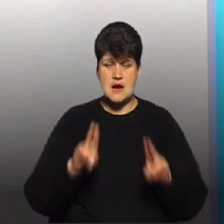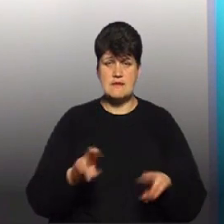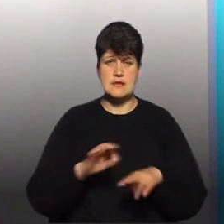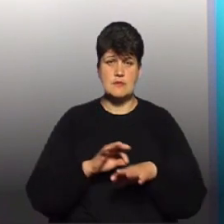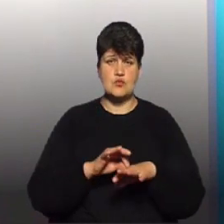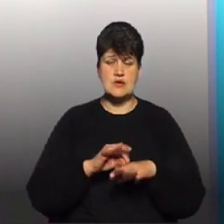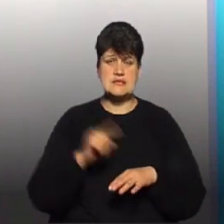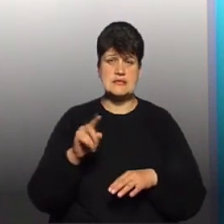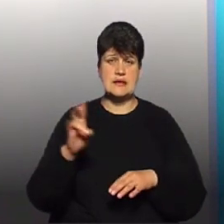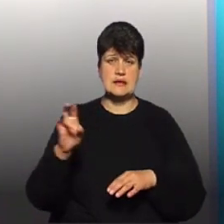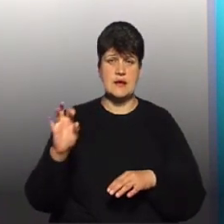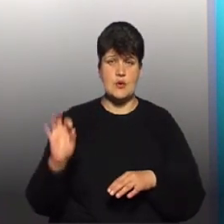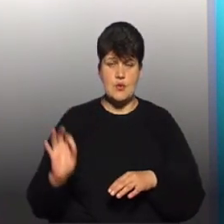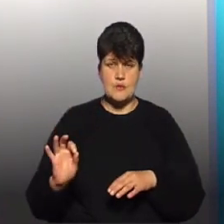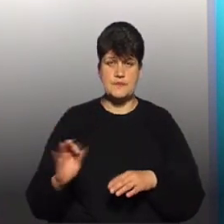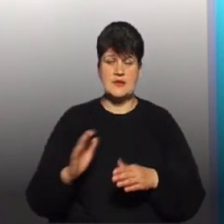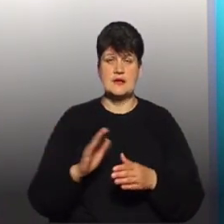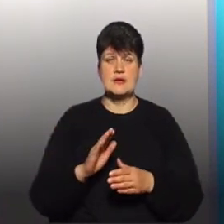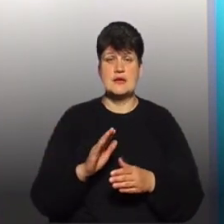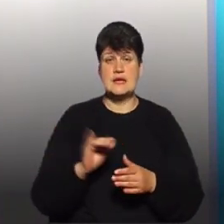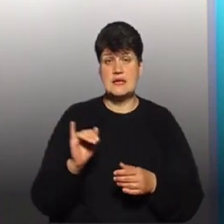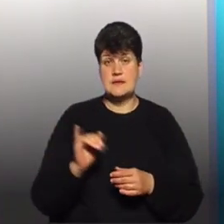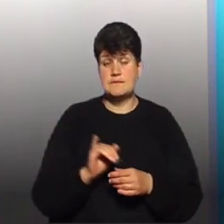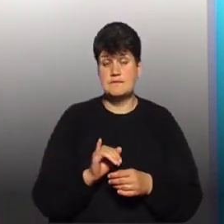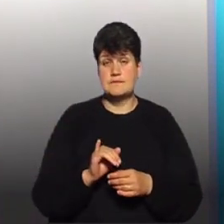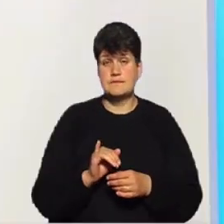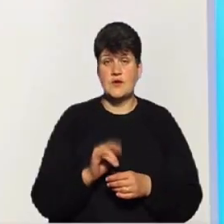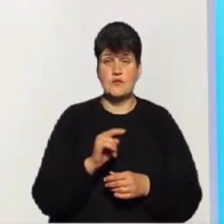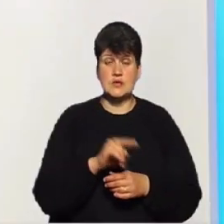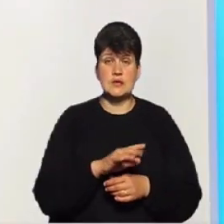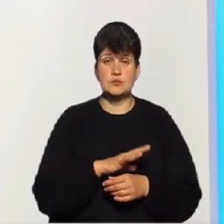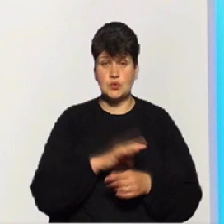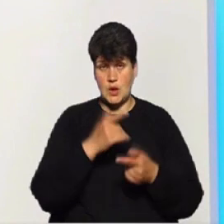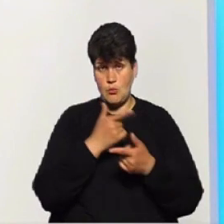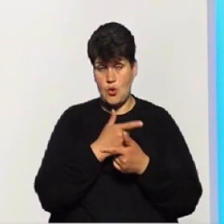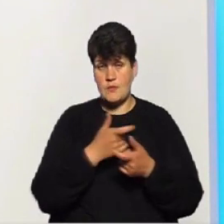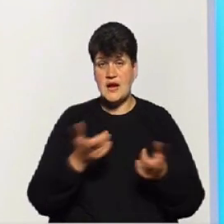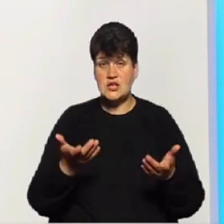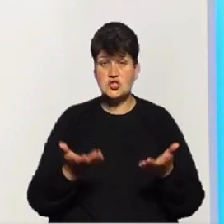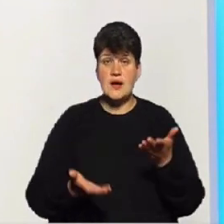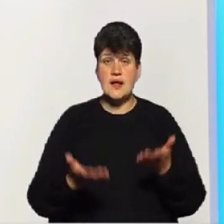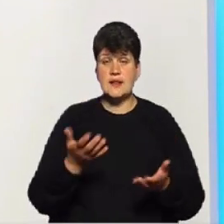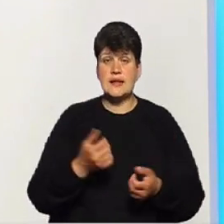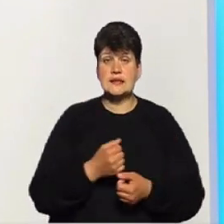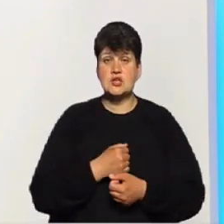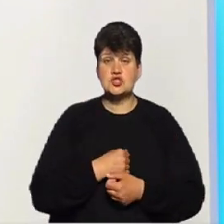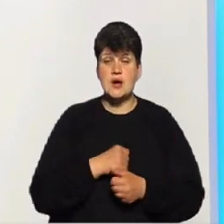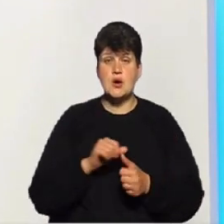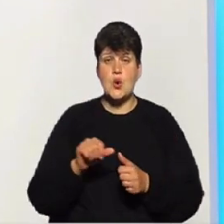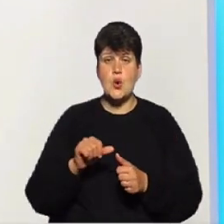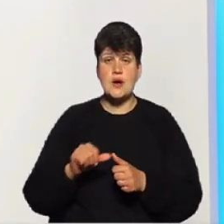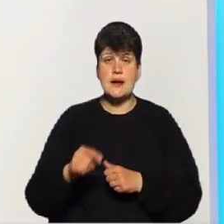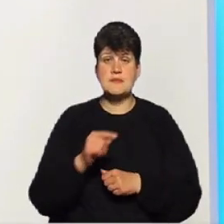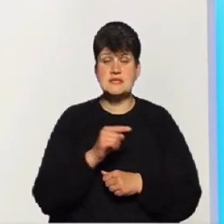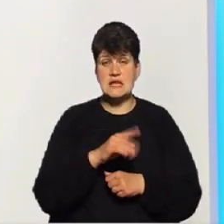ЗНО, саме ЄВІ. І вони були попереджені, але, на жаль, деякі з них вважали,